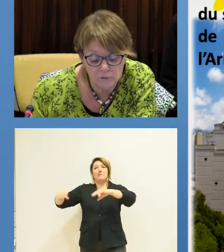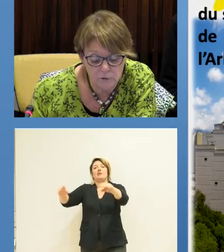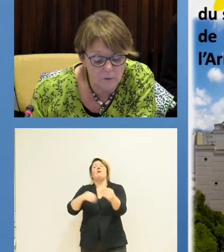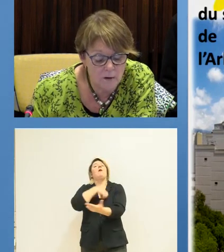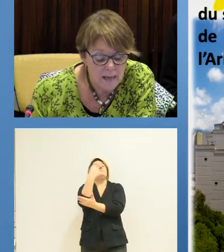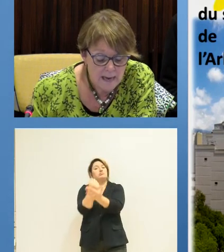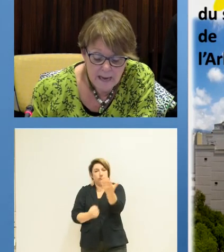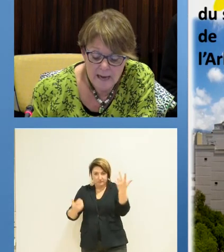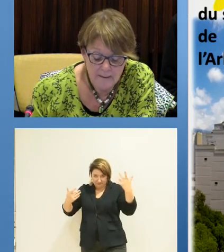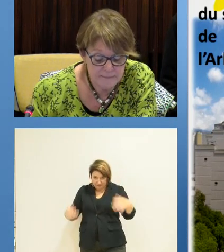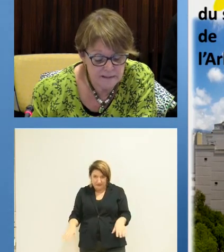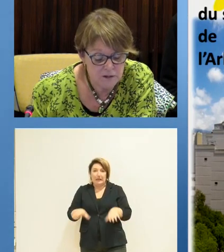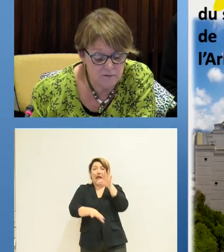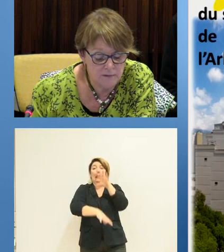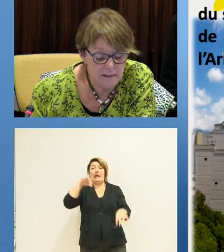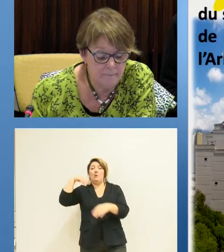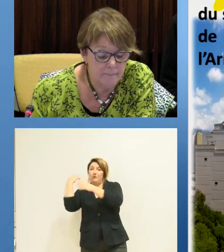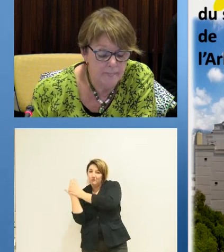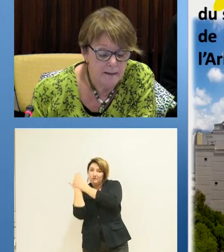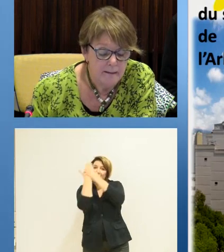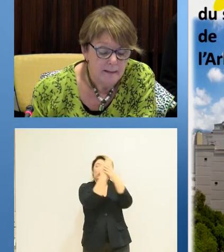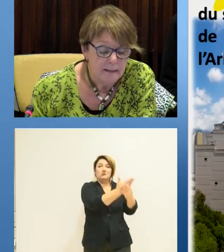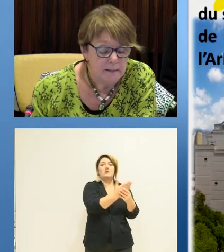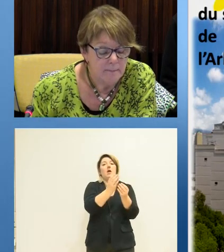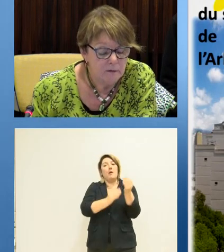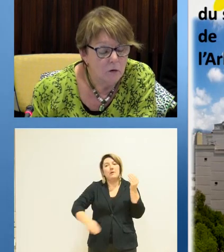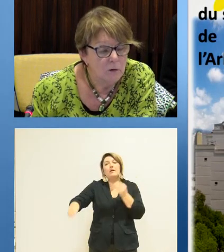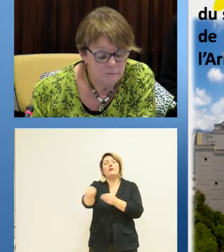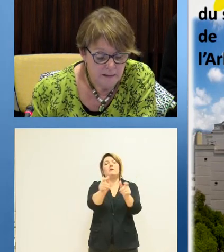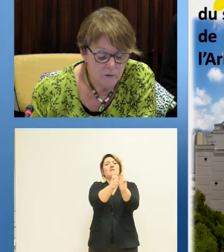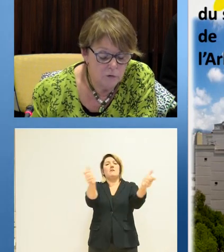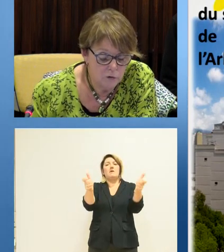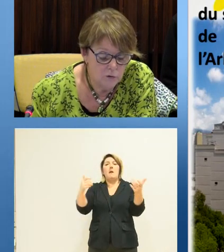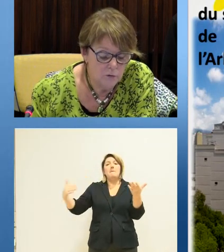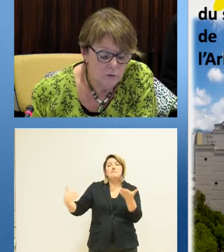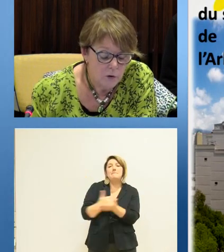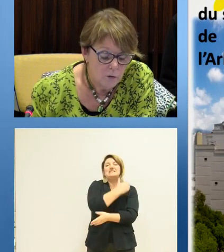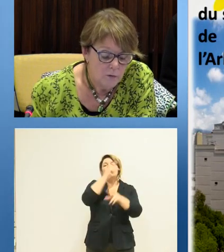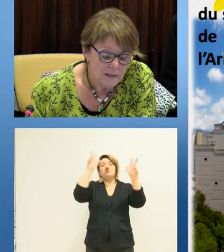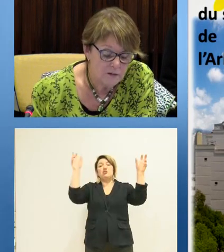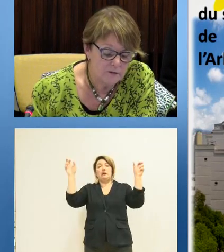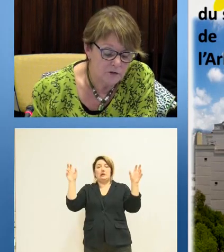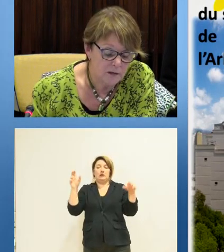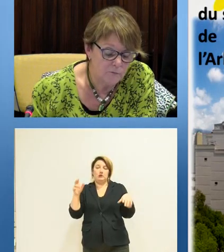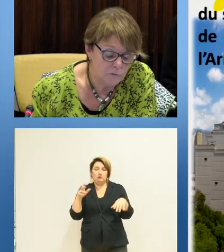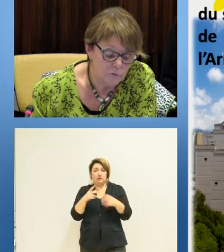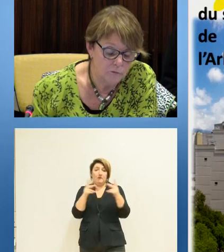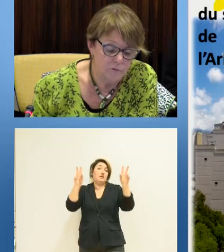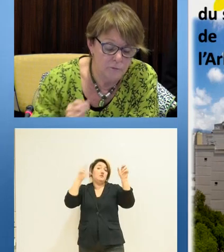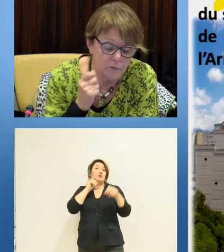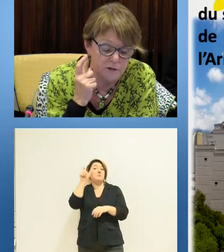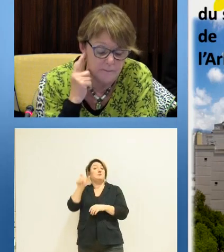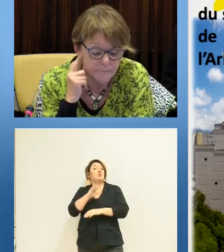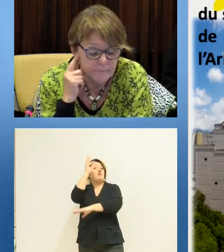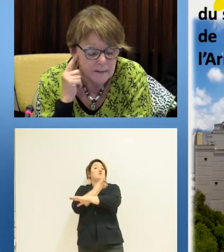et ultérieurement à passagers des villes qui est maintenant évidemment le l'architecte en chef de